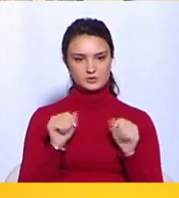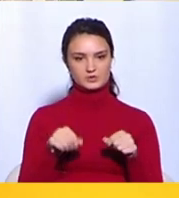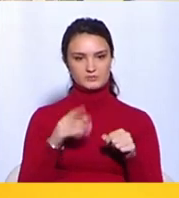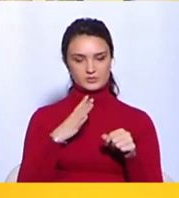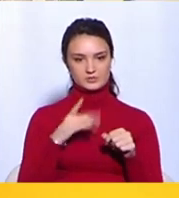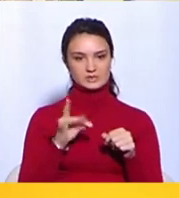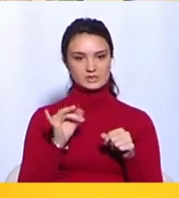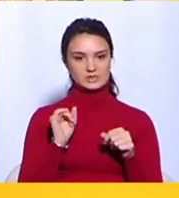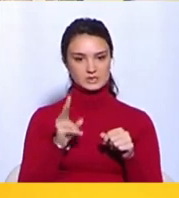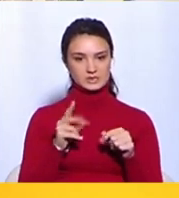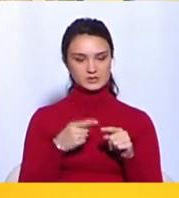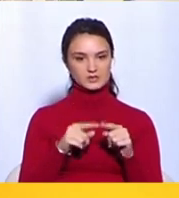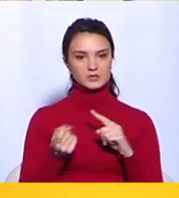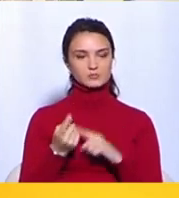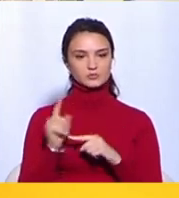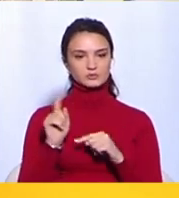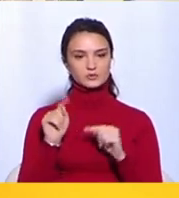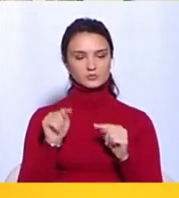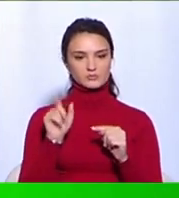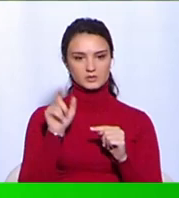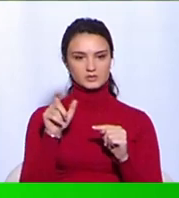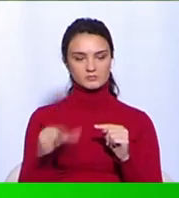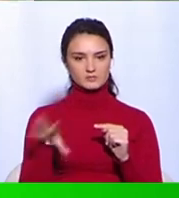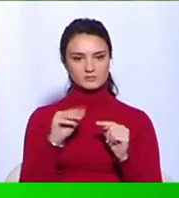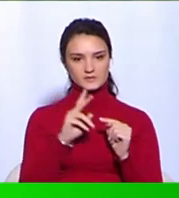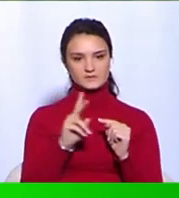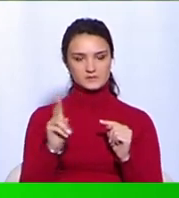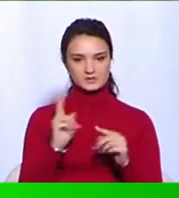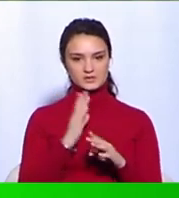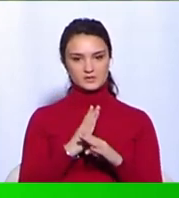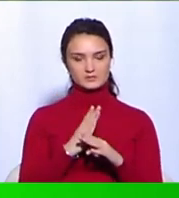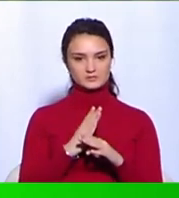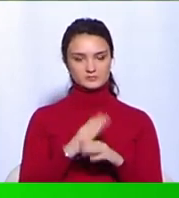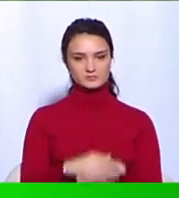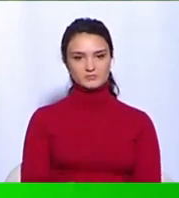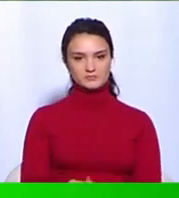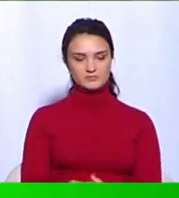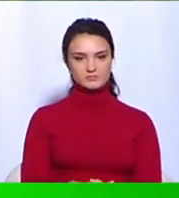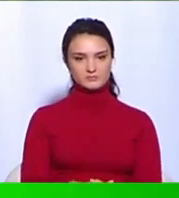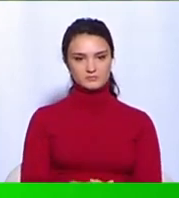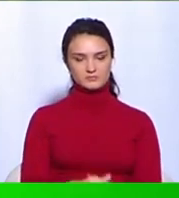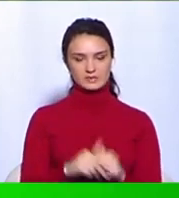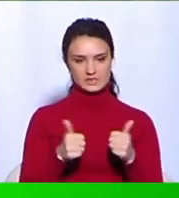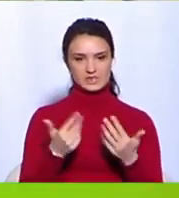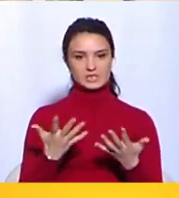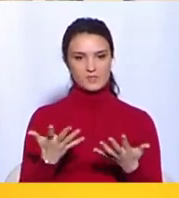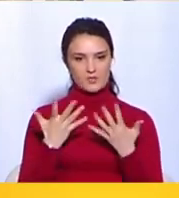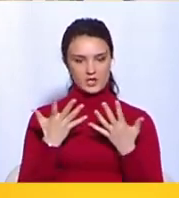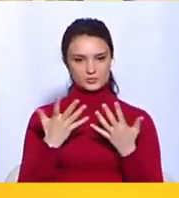რისკის მატარებელი იყოს, აღმოჩნდა, რომ ადამიანებს, რომელსაც აქვთ კაფიოდ